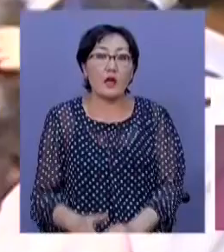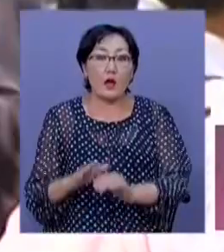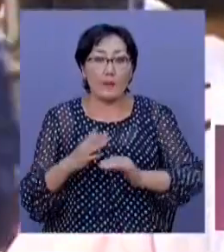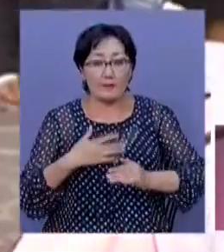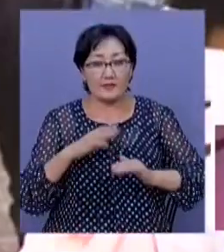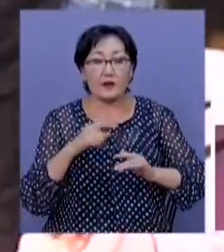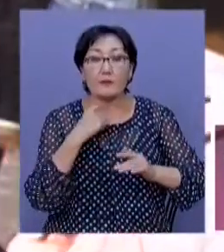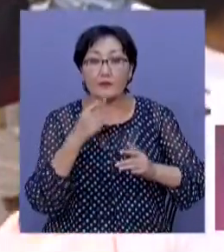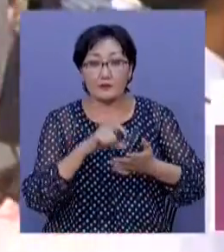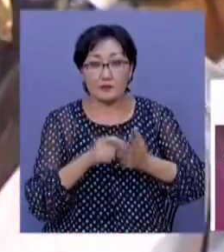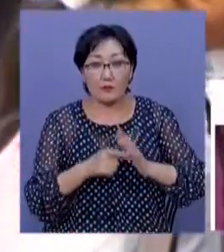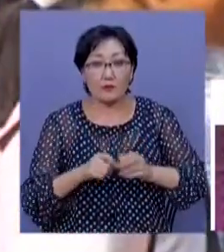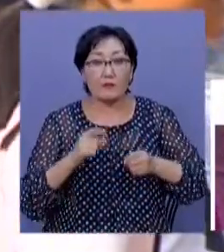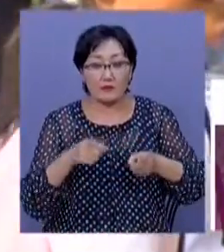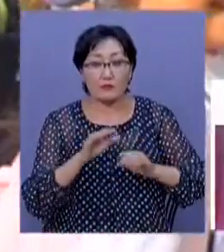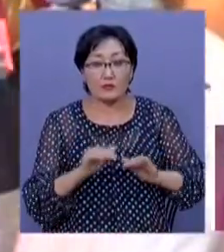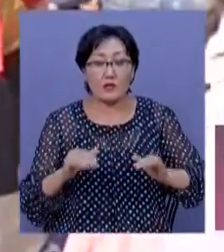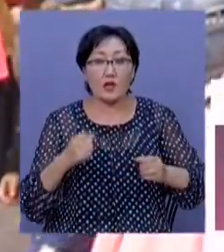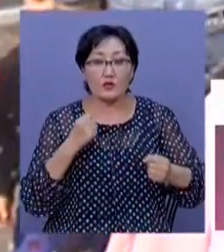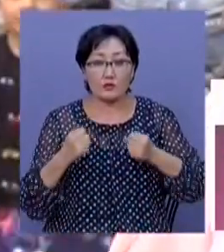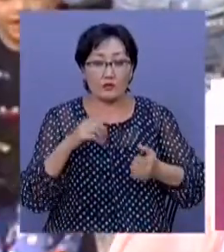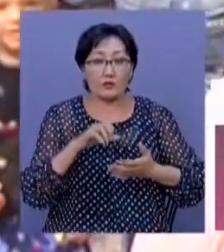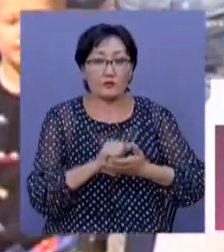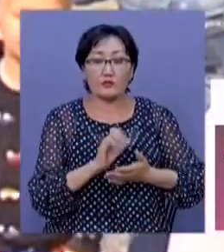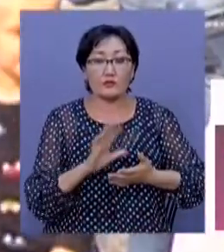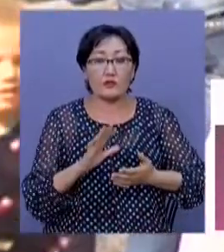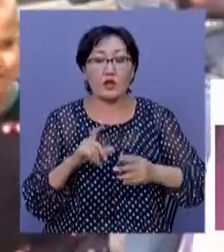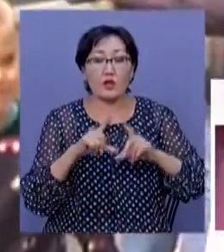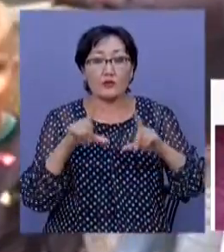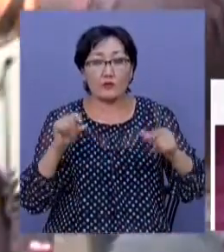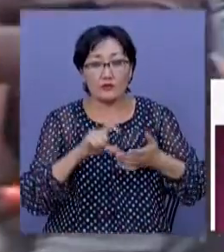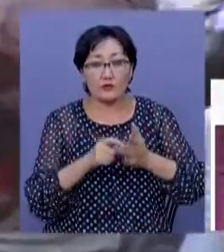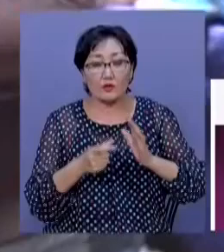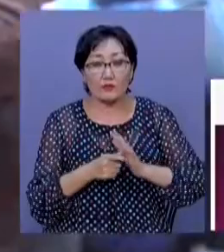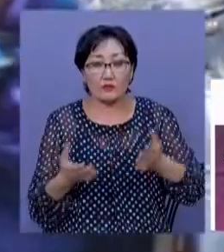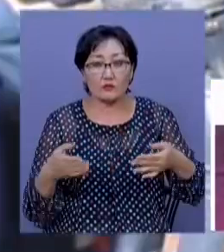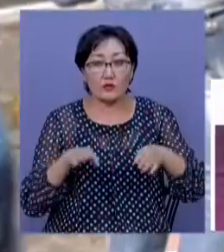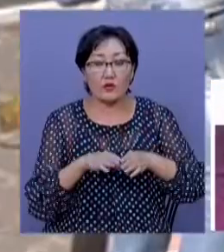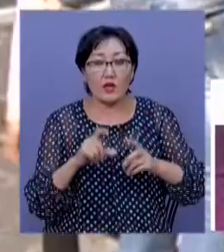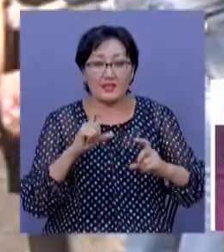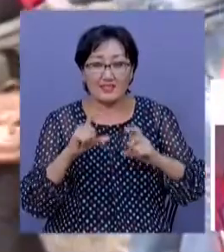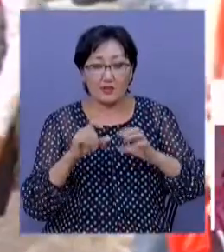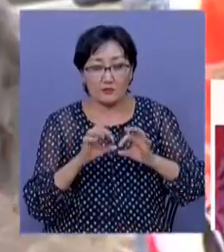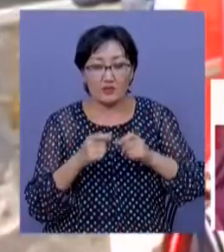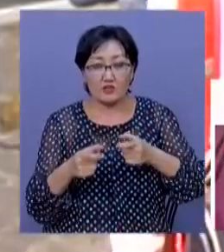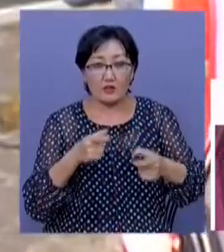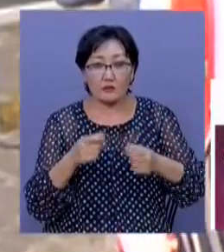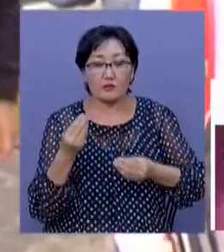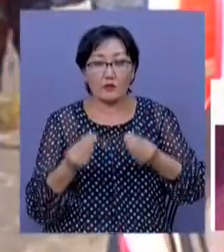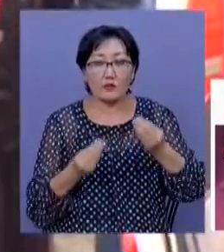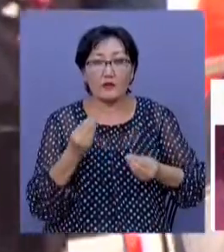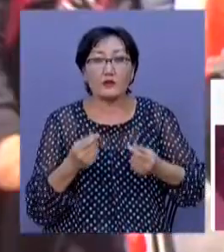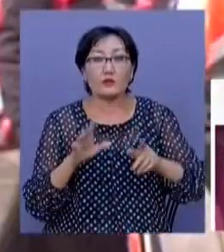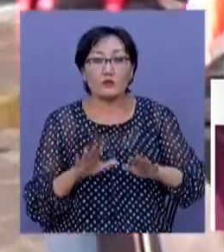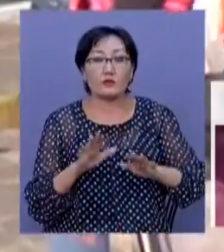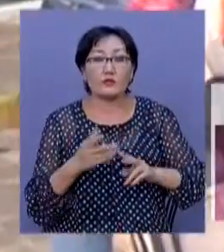Біздің бірінші сыныпқа баратын балаларымыз спортпен айналыспайды. Мектеп бөлмесіне қамалып, дойбы, шашки, шахмат ойнаудан ары аса